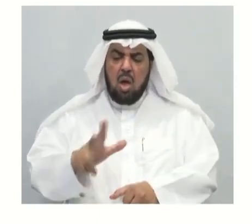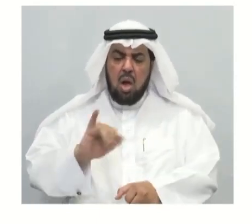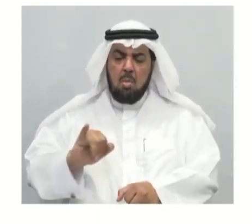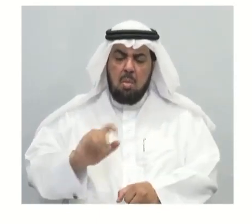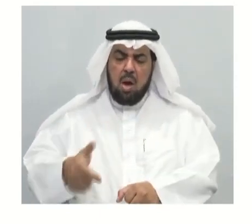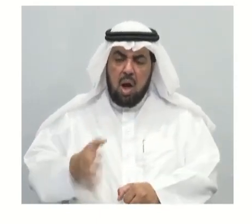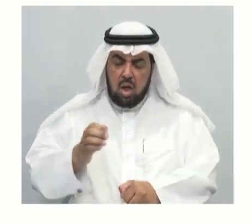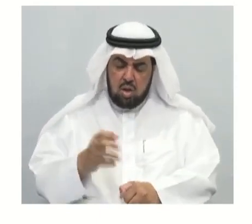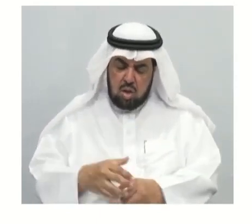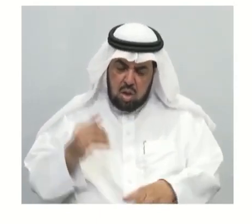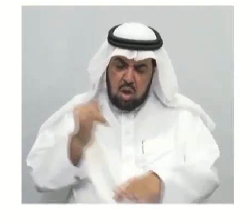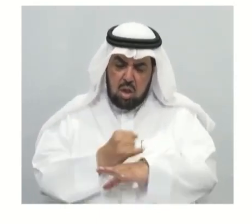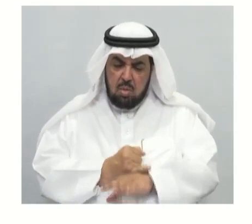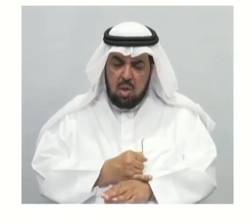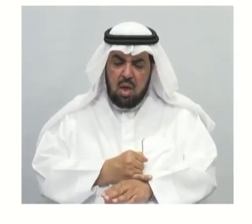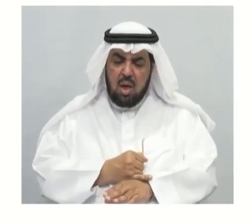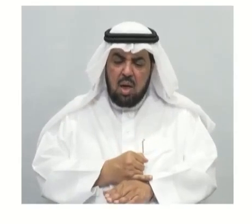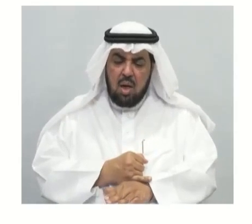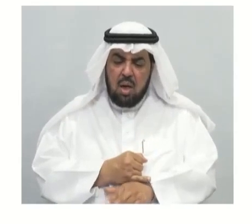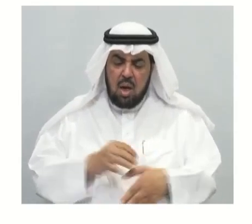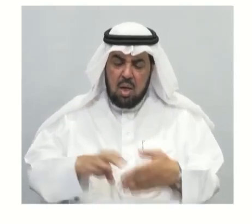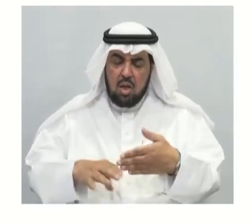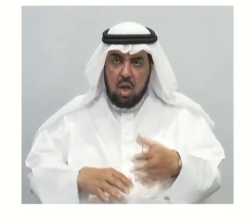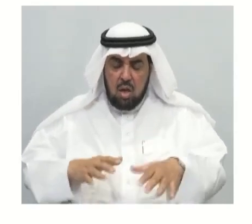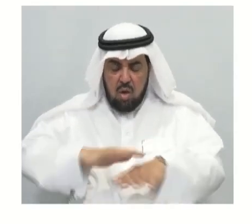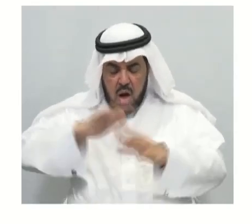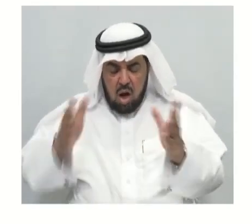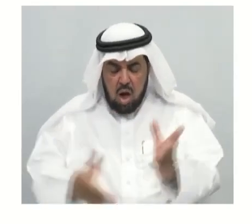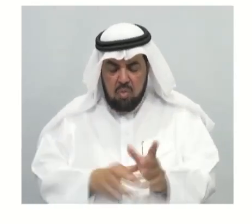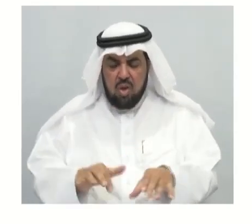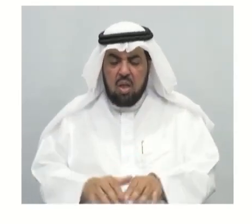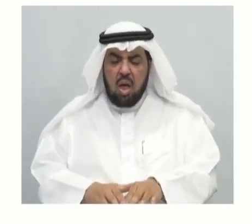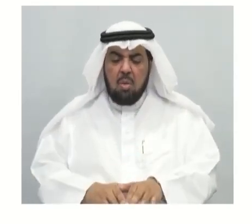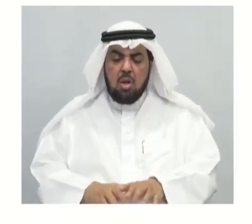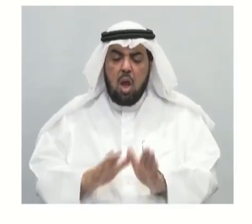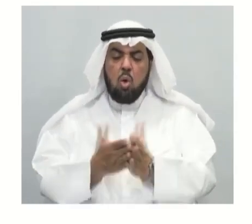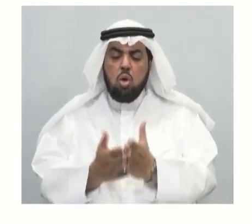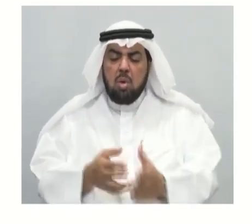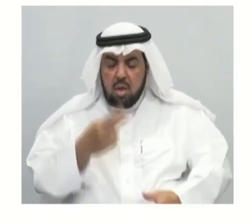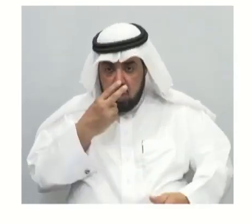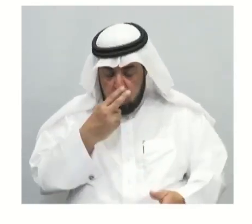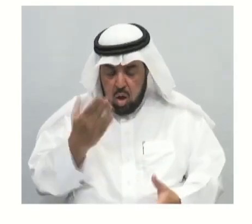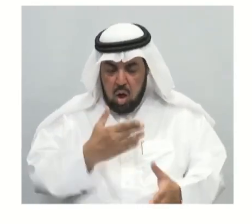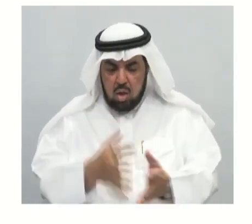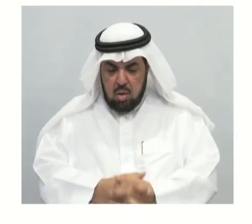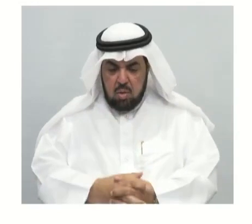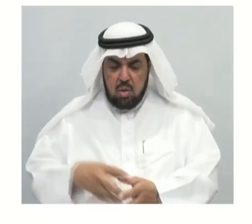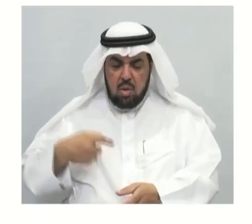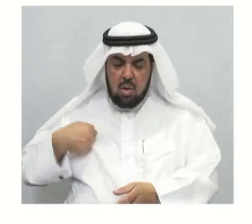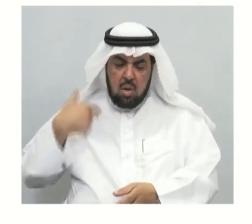المراجع تعتمد على تصنيف عالمي في كتابه المراجع بحيث يكتب اسم